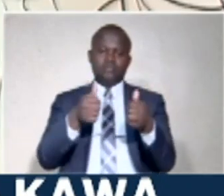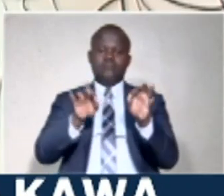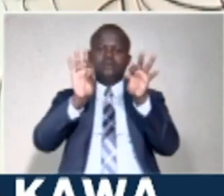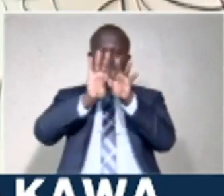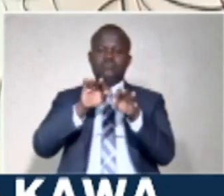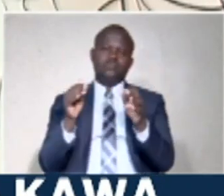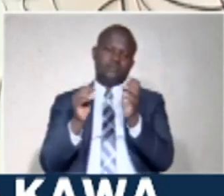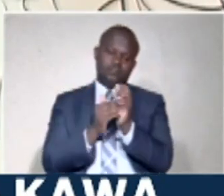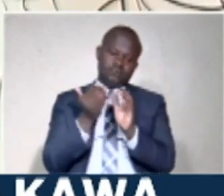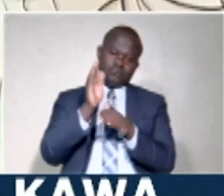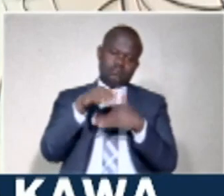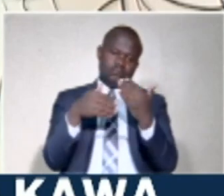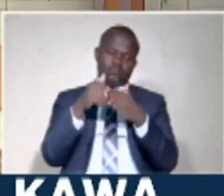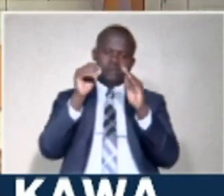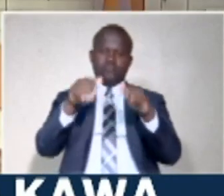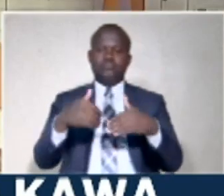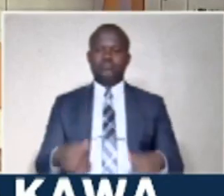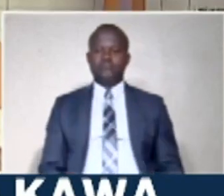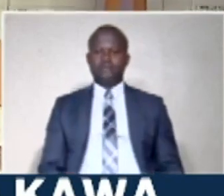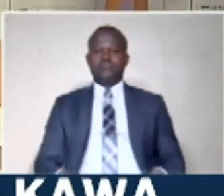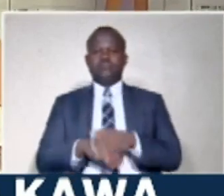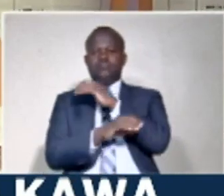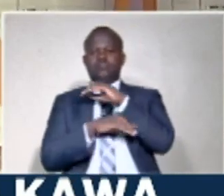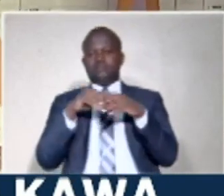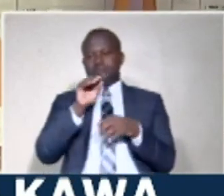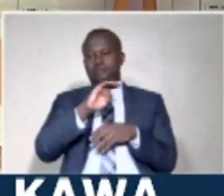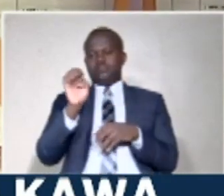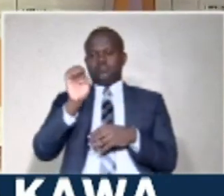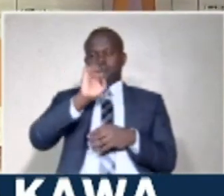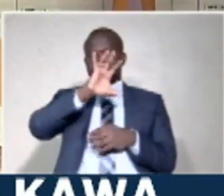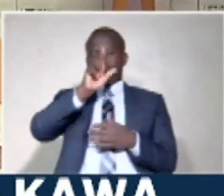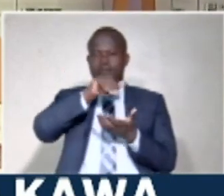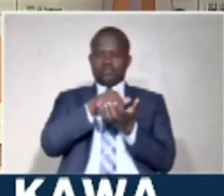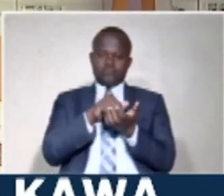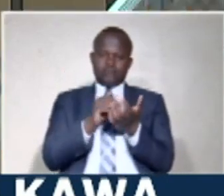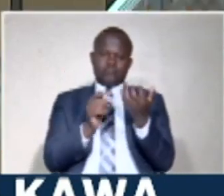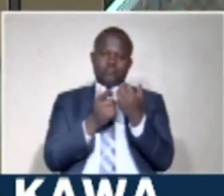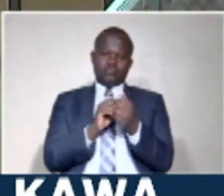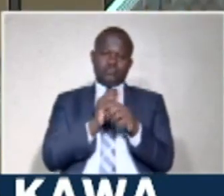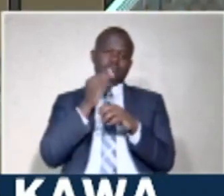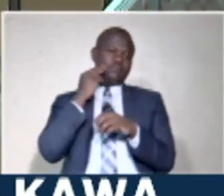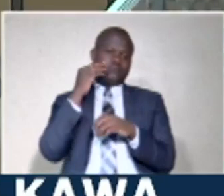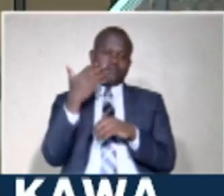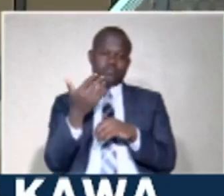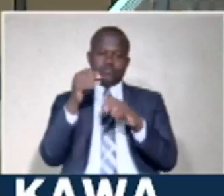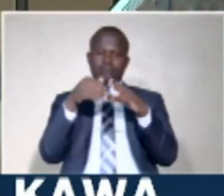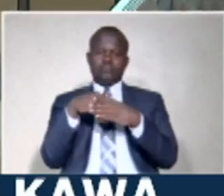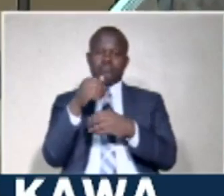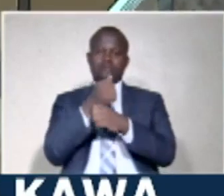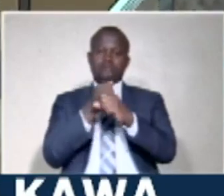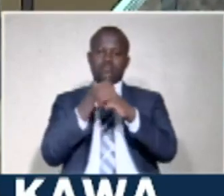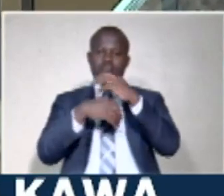kigenda kikagarukira wa muhinzi. Mu bihugu byiza akarere ka Afurika yo hagati habarurwa abagera kuri 5,000,000 bahinga kawa cyangwa bakora mu nganda